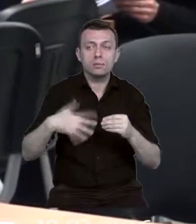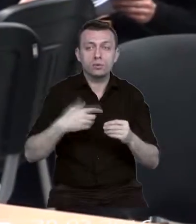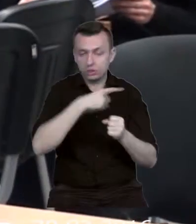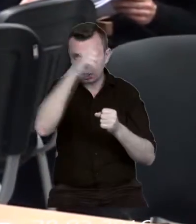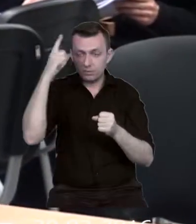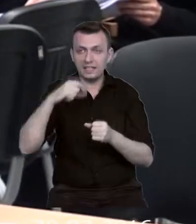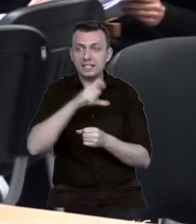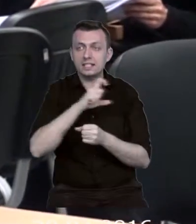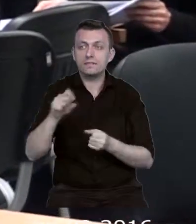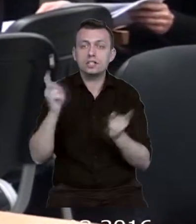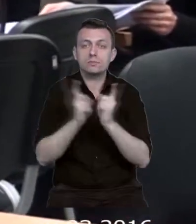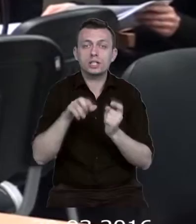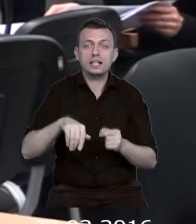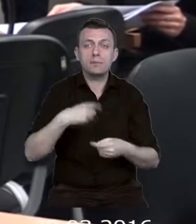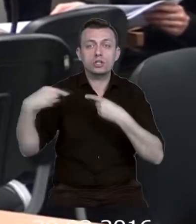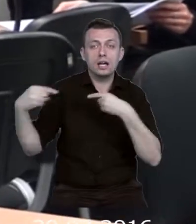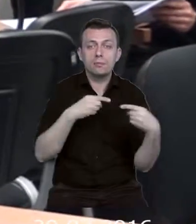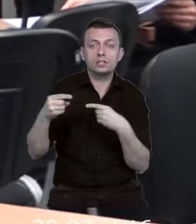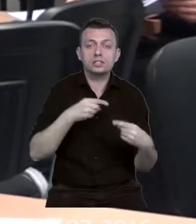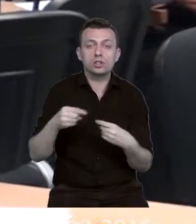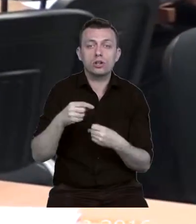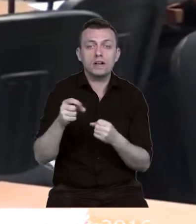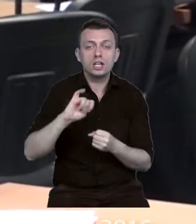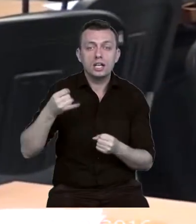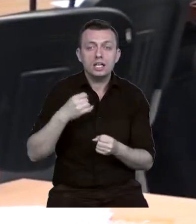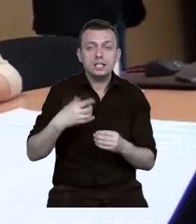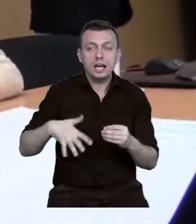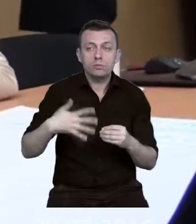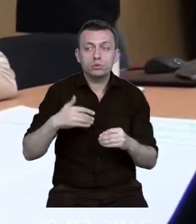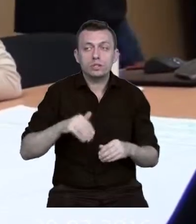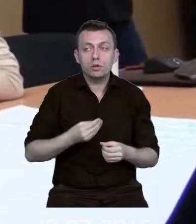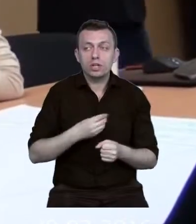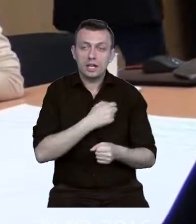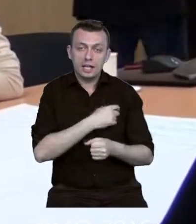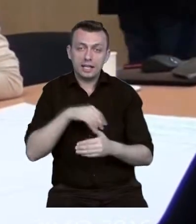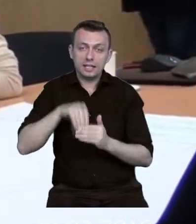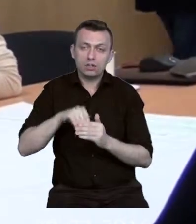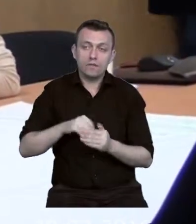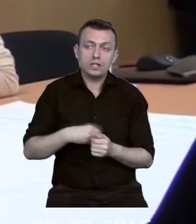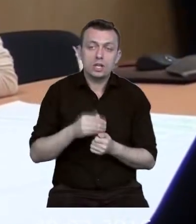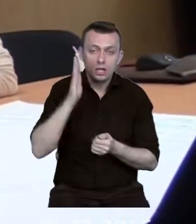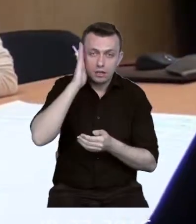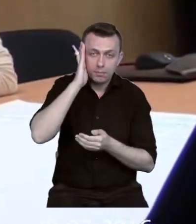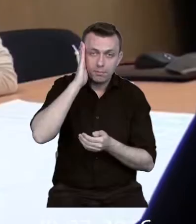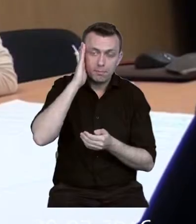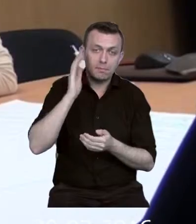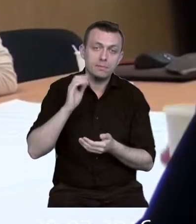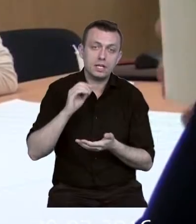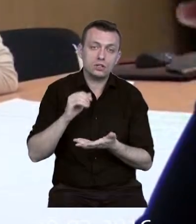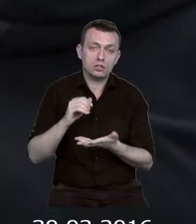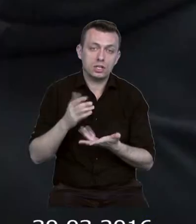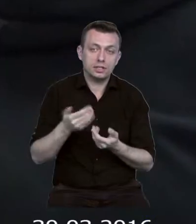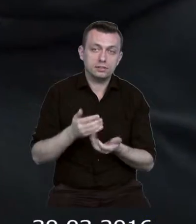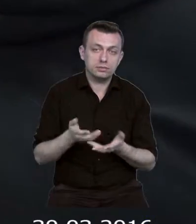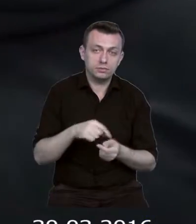obywatelskiego. Podczas spotkania będzie można podyskutować o tym, jak budżet może angażować mieszkańców, a także będzie można zobaczyć przykłady